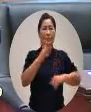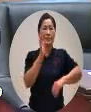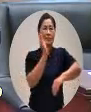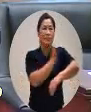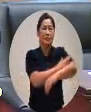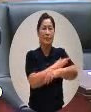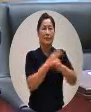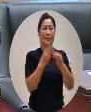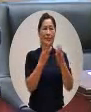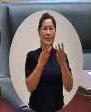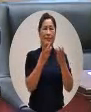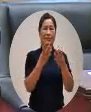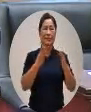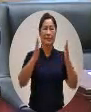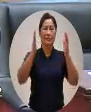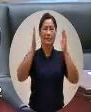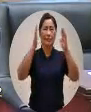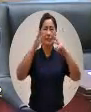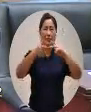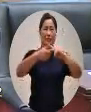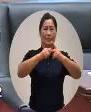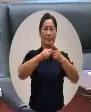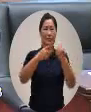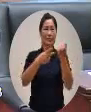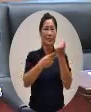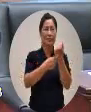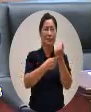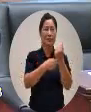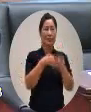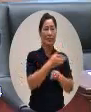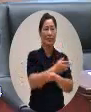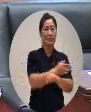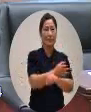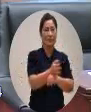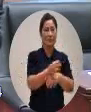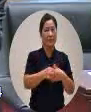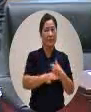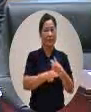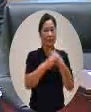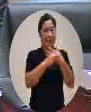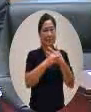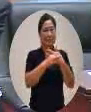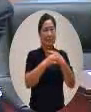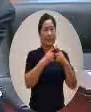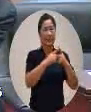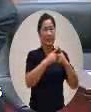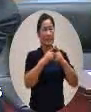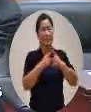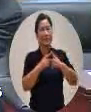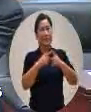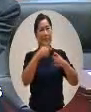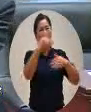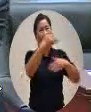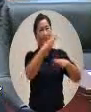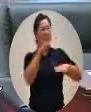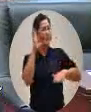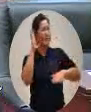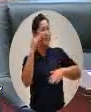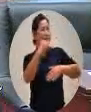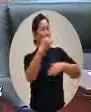政學禮、鄧麥田鄉親來到現場現在在彭坪市來,